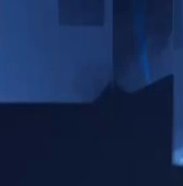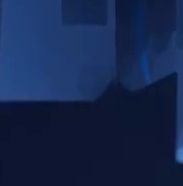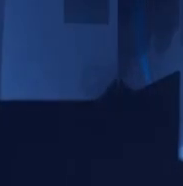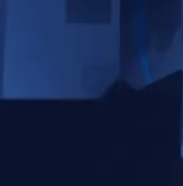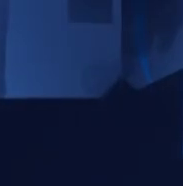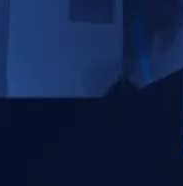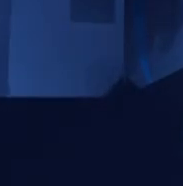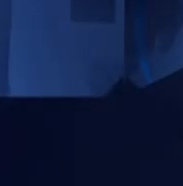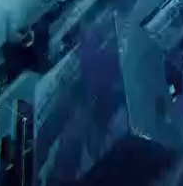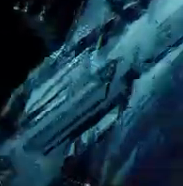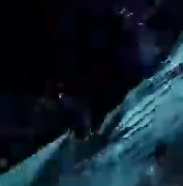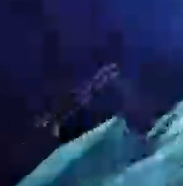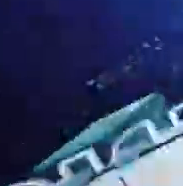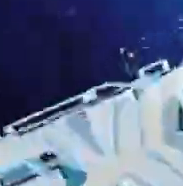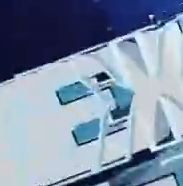ЖТСУ.